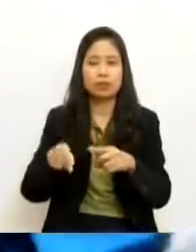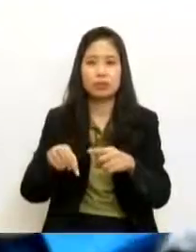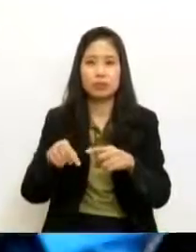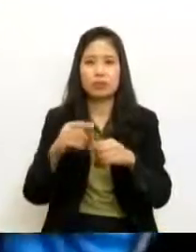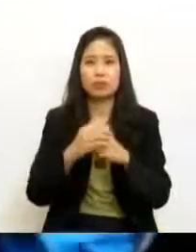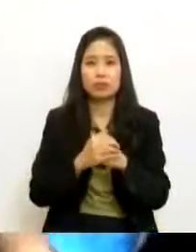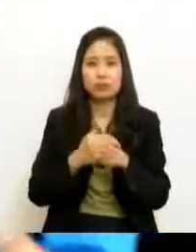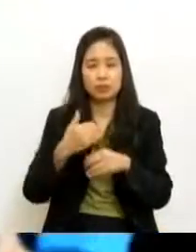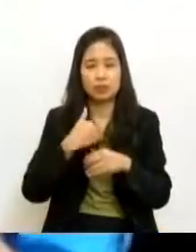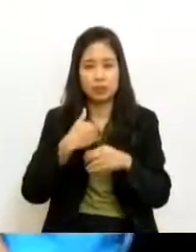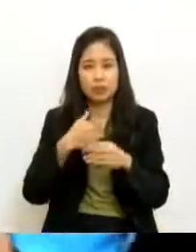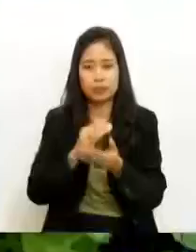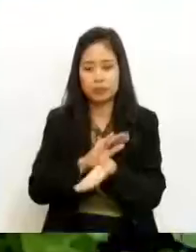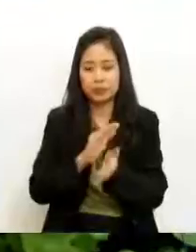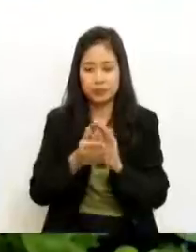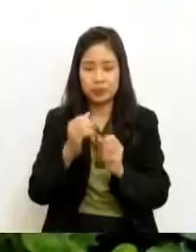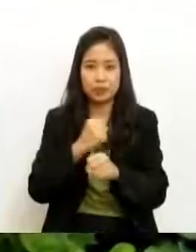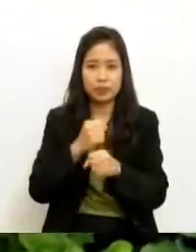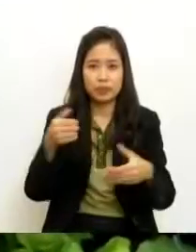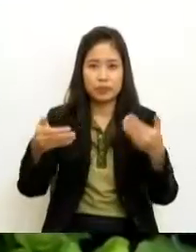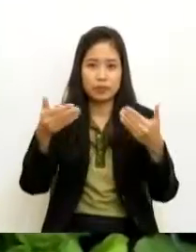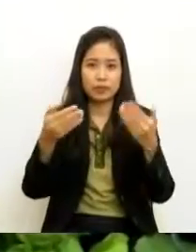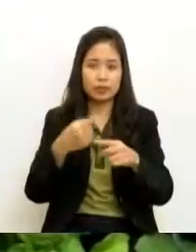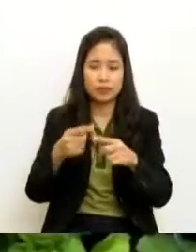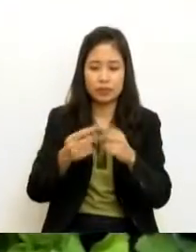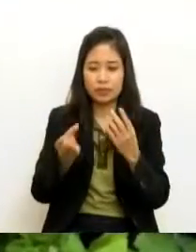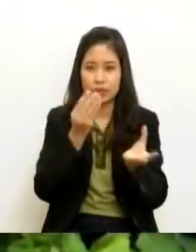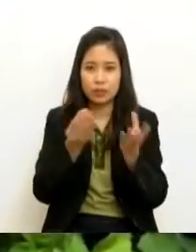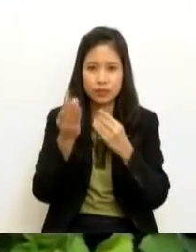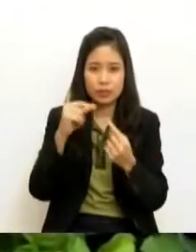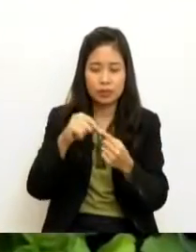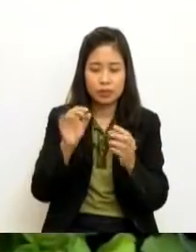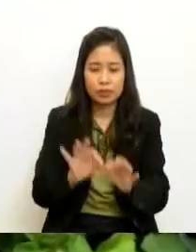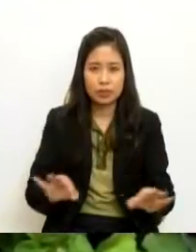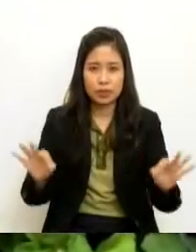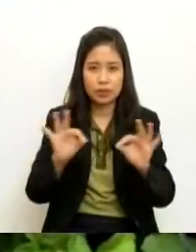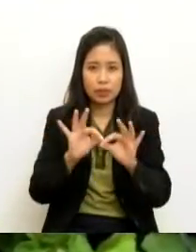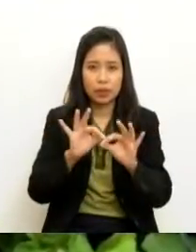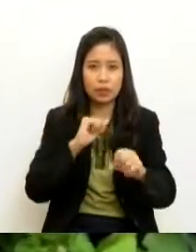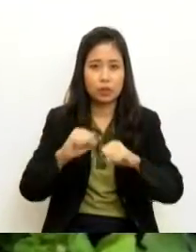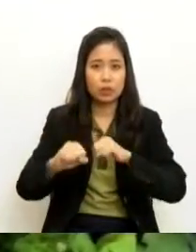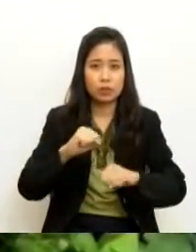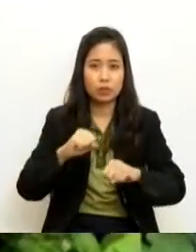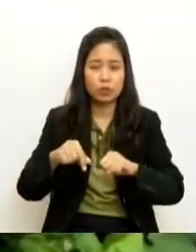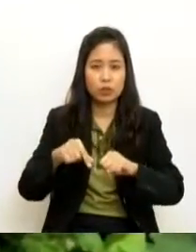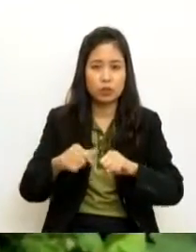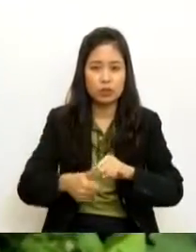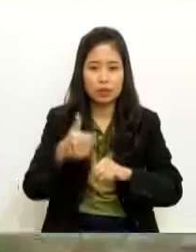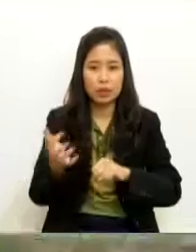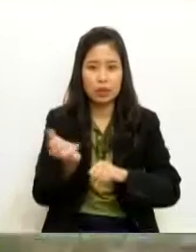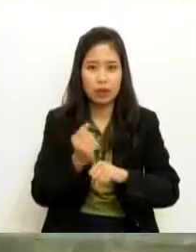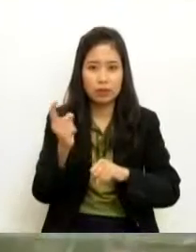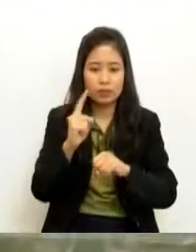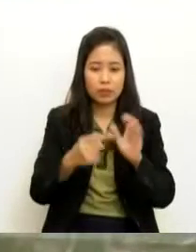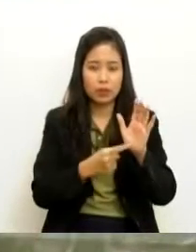ะครับแล้วก็มีการสืบสานรักษาต่อยอดในรัชกาลที่10นี้ด้วยเนี่ยก็เป็นเรื่องสำคัญที่เด็กๆเยาวชนจะนำเอาสิ่งที่ได้รับรู้ตรงนี้